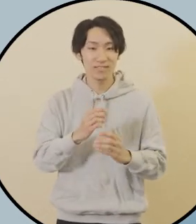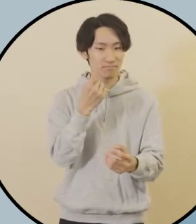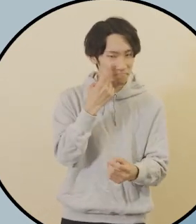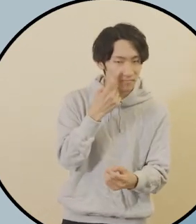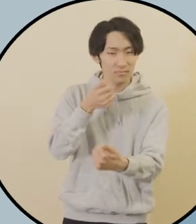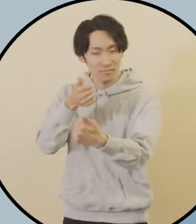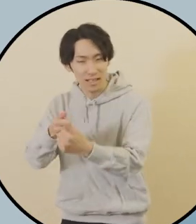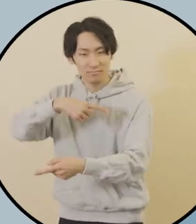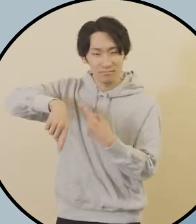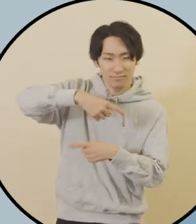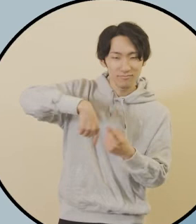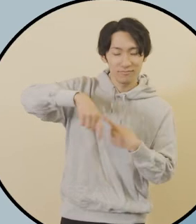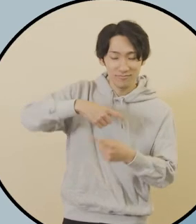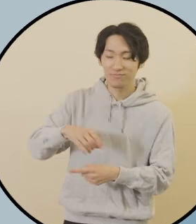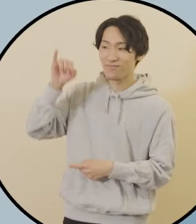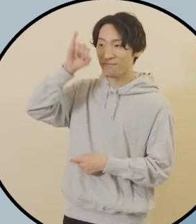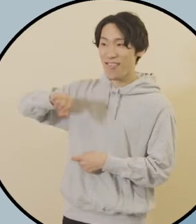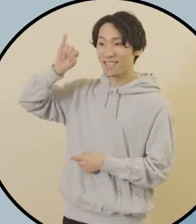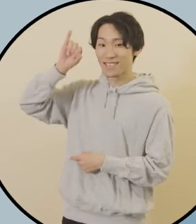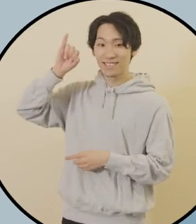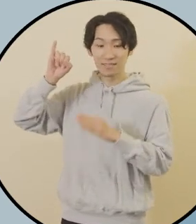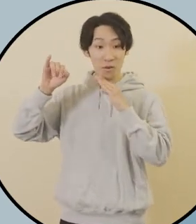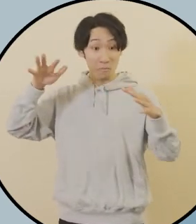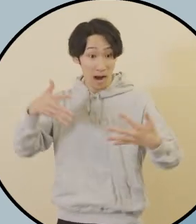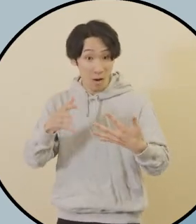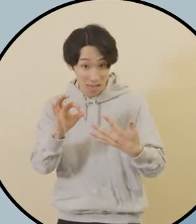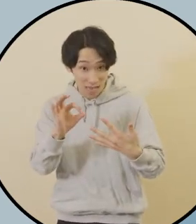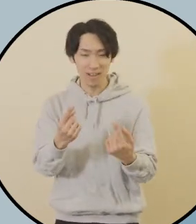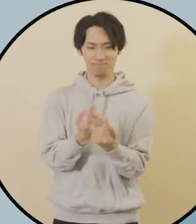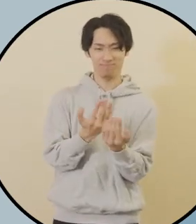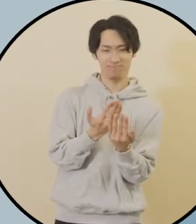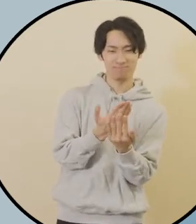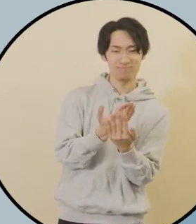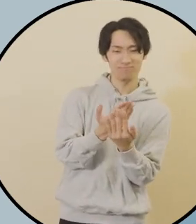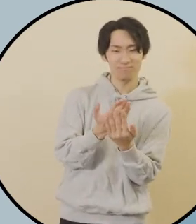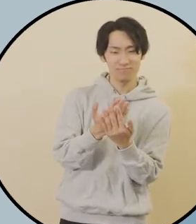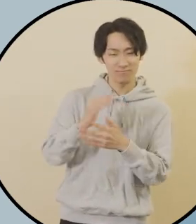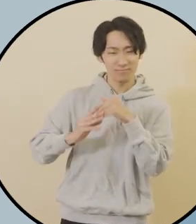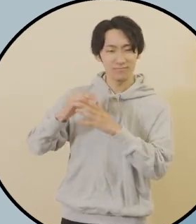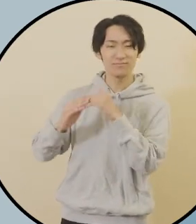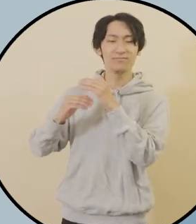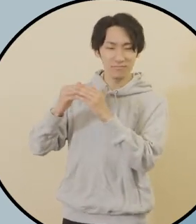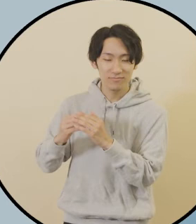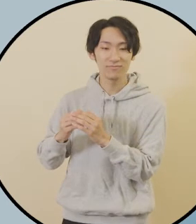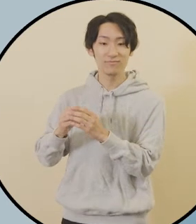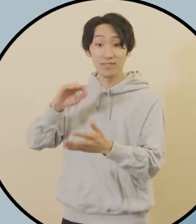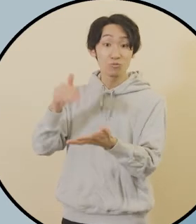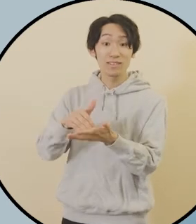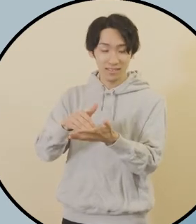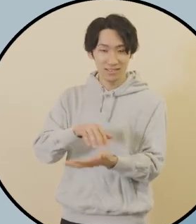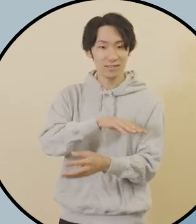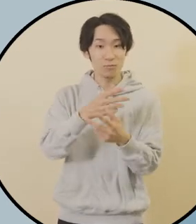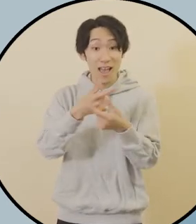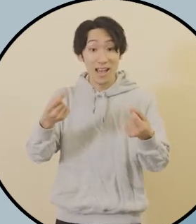を繰り返して言ってイメージをより実態に沿ったものに修正していてへ最終的に